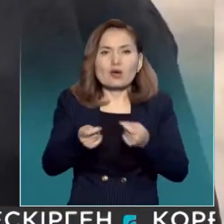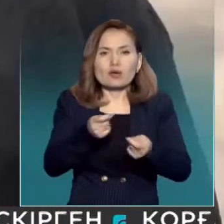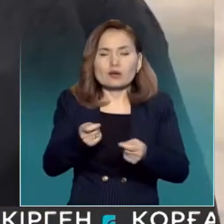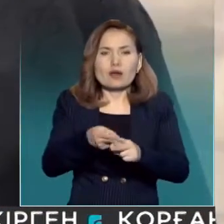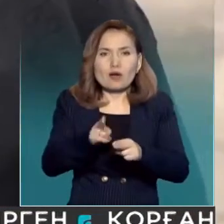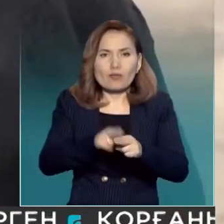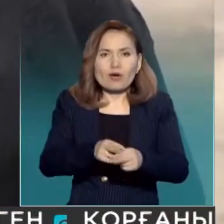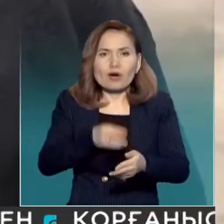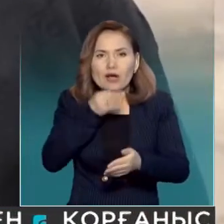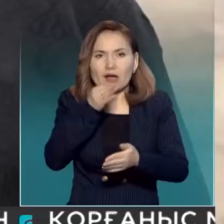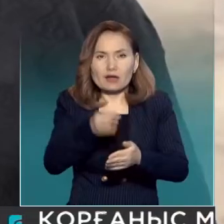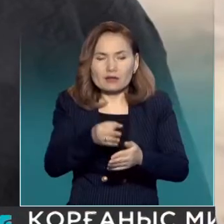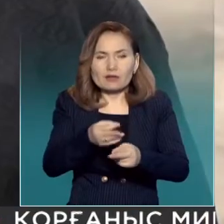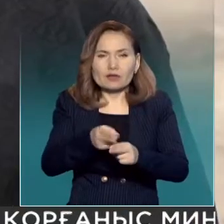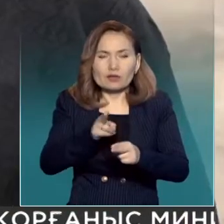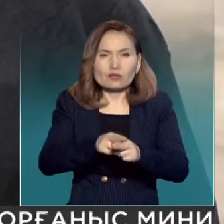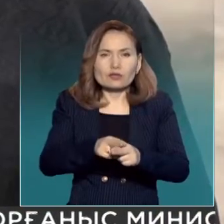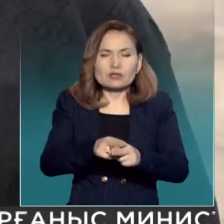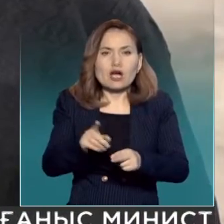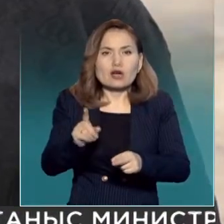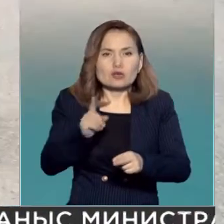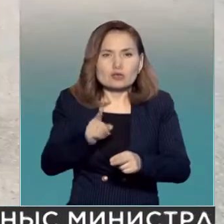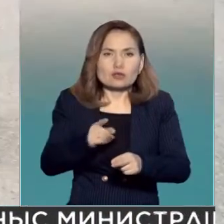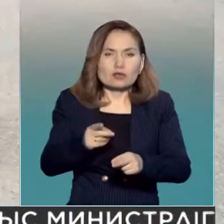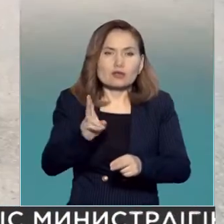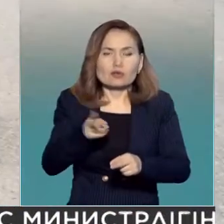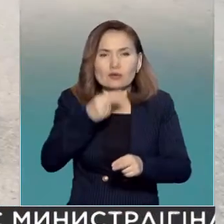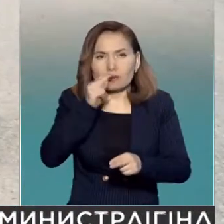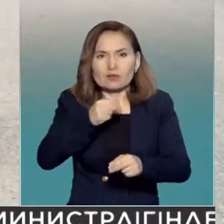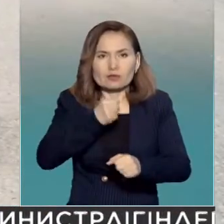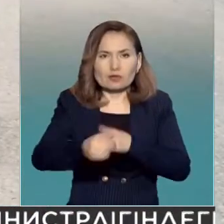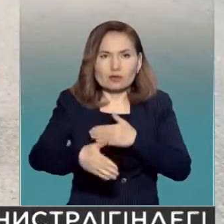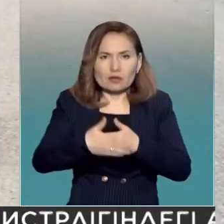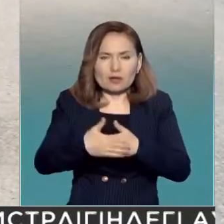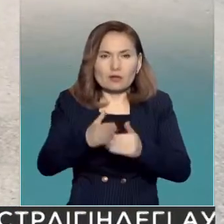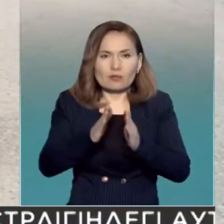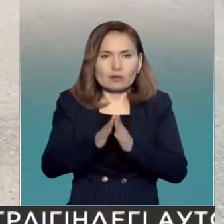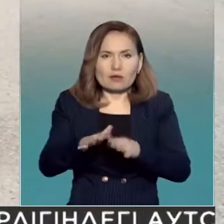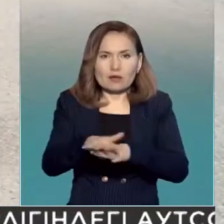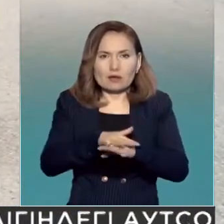бір шара қолданылса екен дейді. Жамбылдан Нұрдос Болатұлы, Ғани Айдарқұлов, Қазақстан ұлттық телеарнасы.